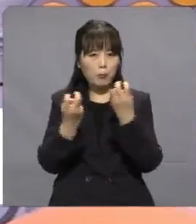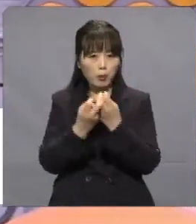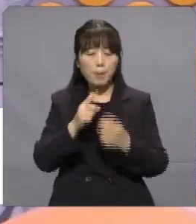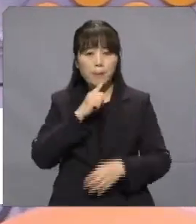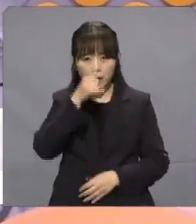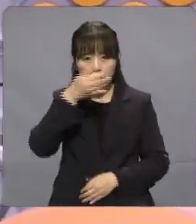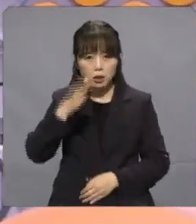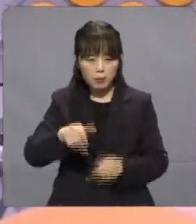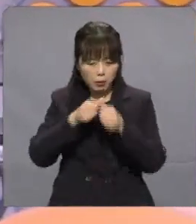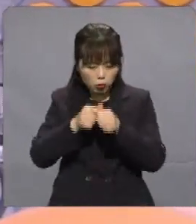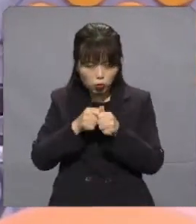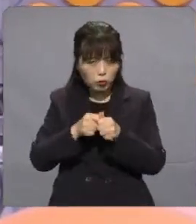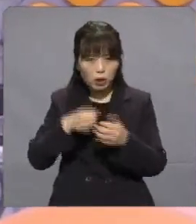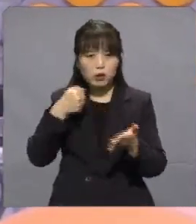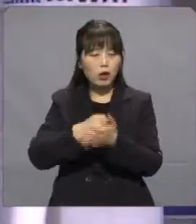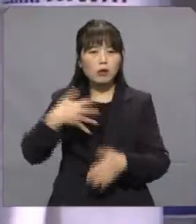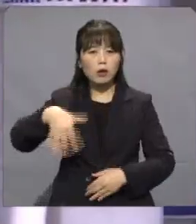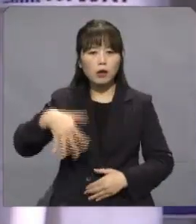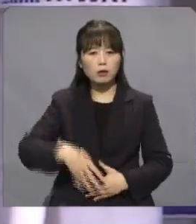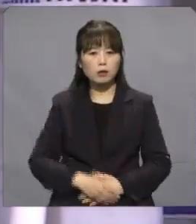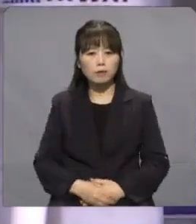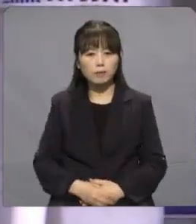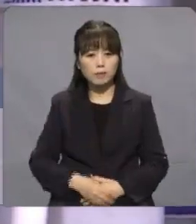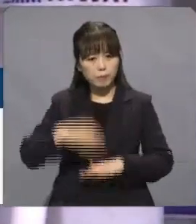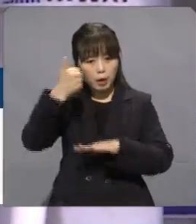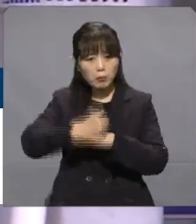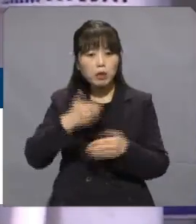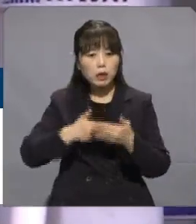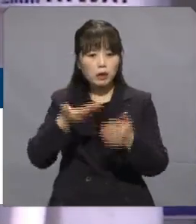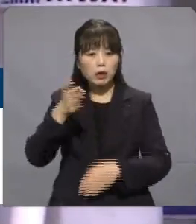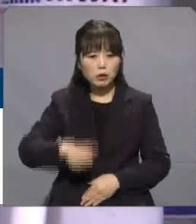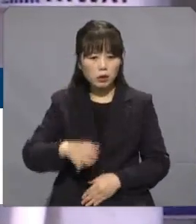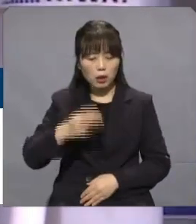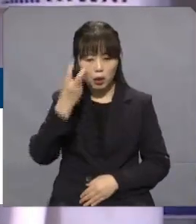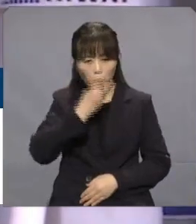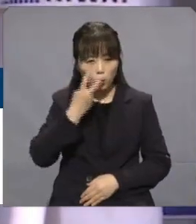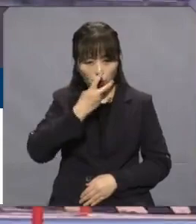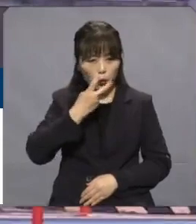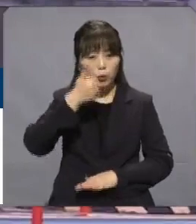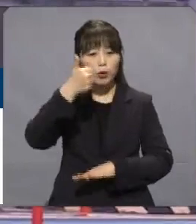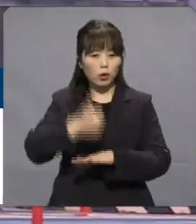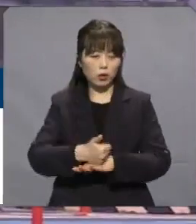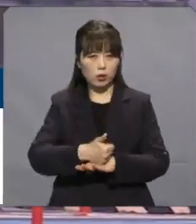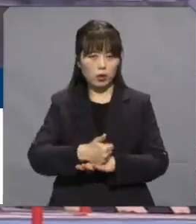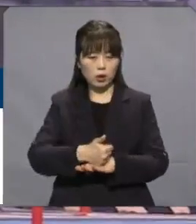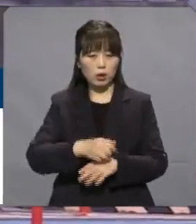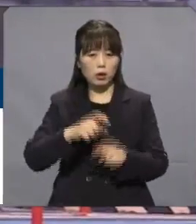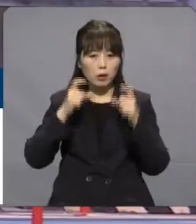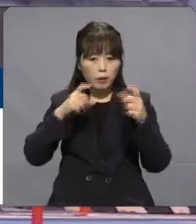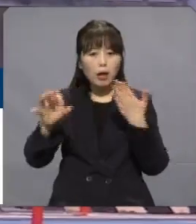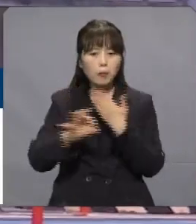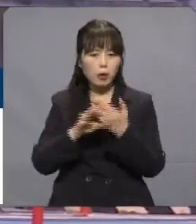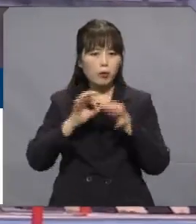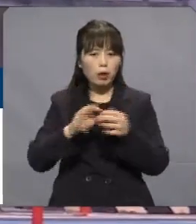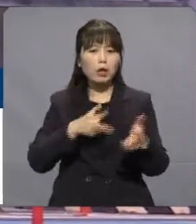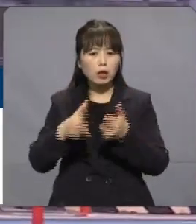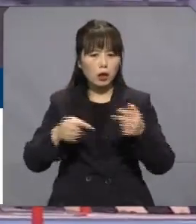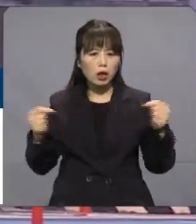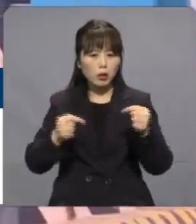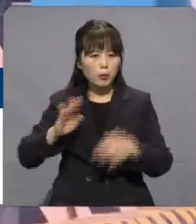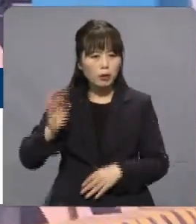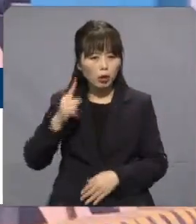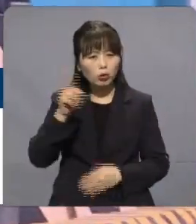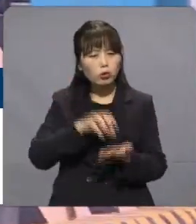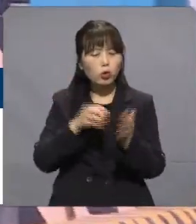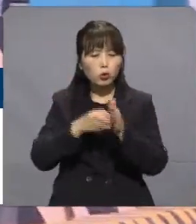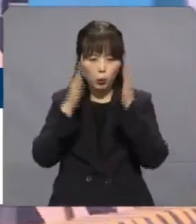있지만 구체화된 건 없습니다. 마무리 단계인데 이게 이제 용역 그 결과를 나오려면 관계기관하고 협의가 돼서 어느